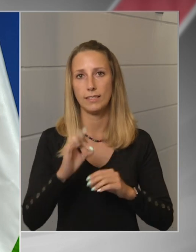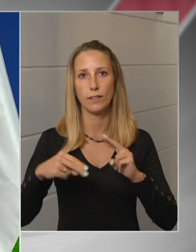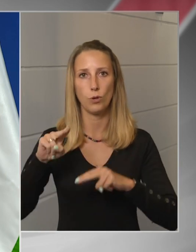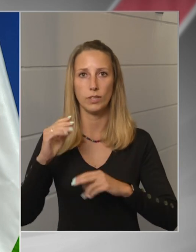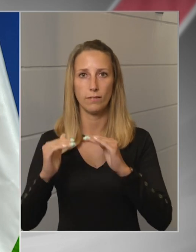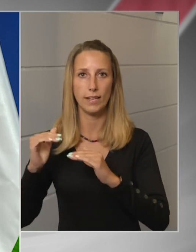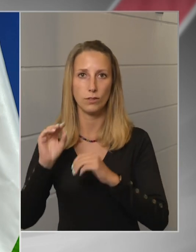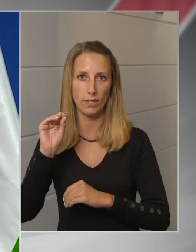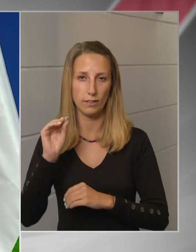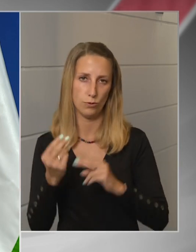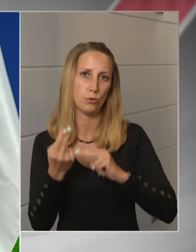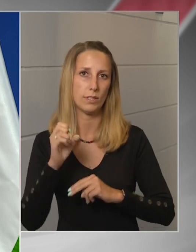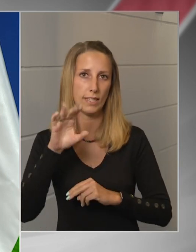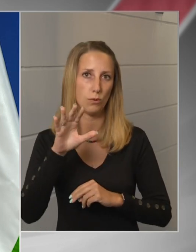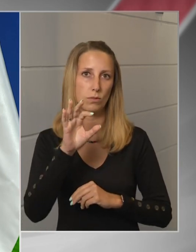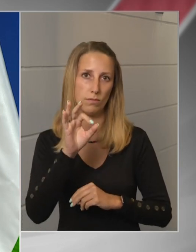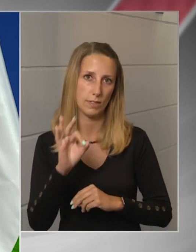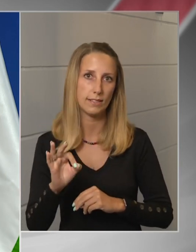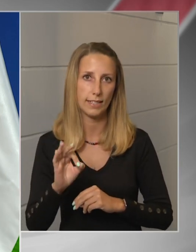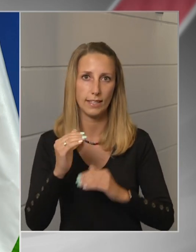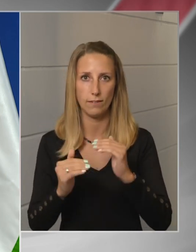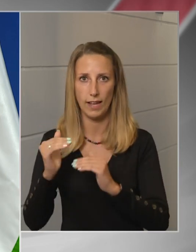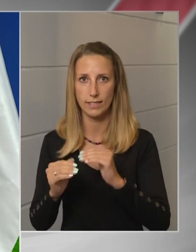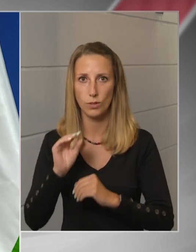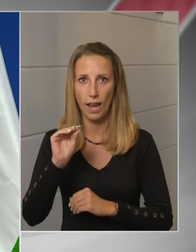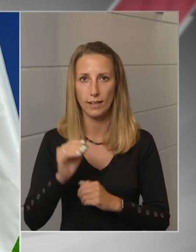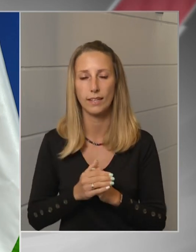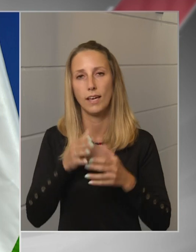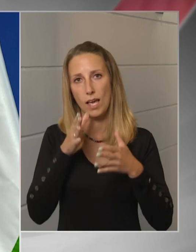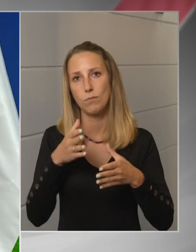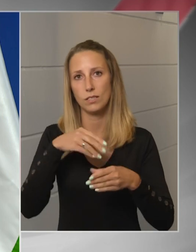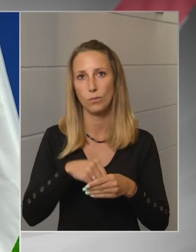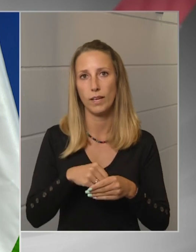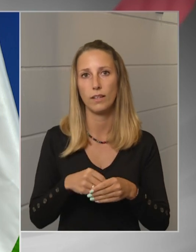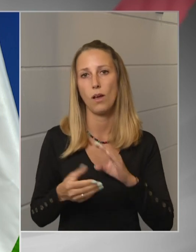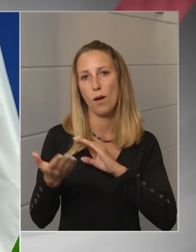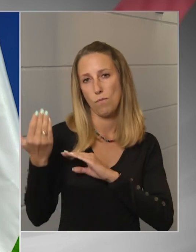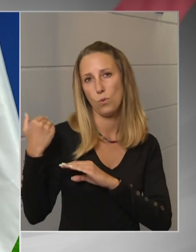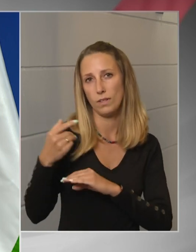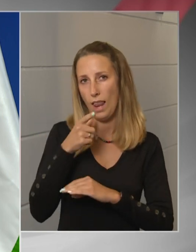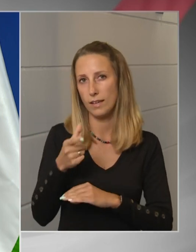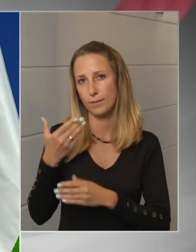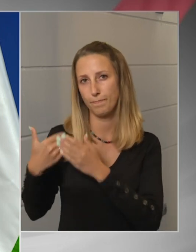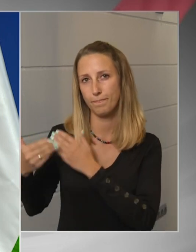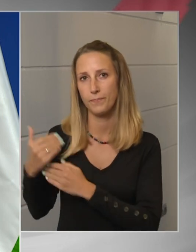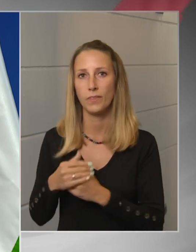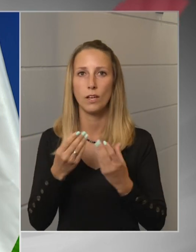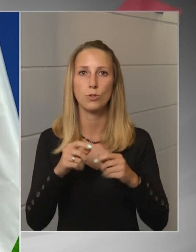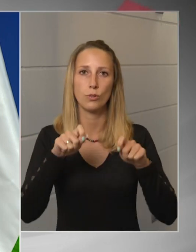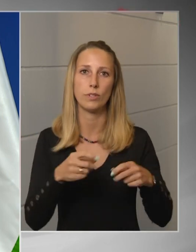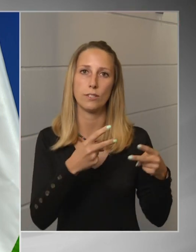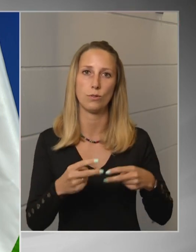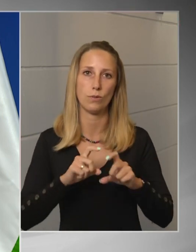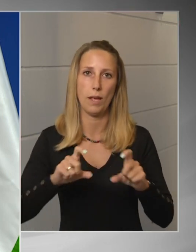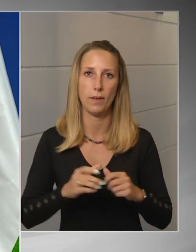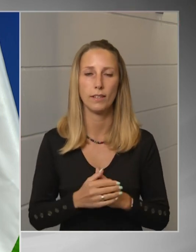inflációt jelentett, sőt 15 százalék körüli inflációt jelentett. Az bízunk benne, hogy a múlt részévé válik. Nagyon sok döntést osztunk